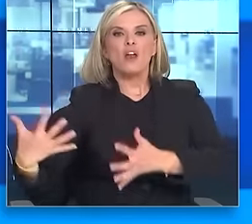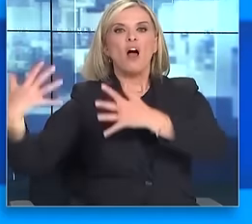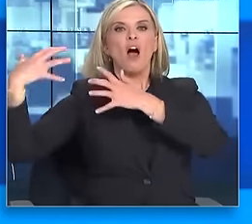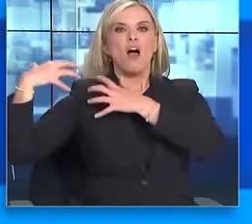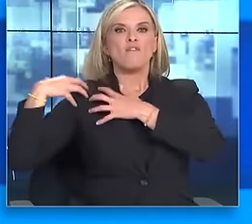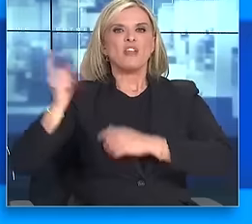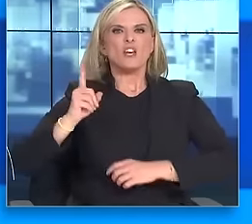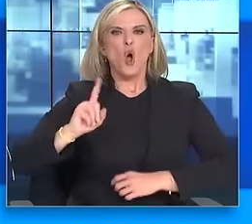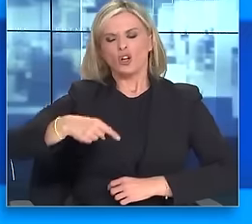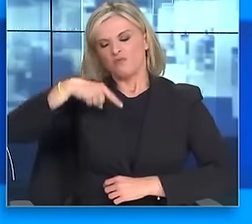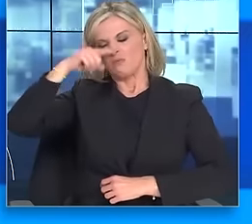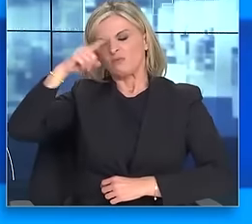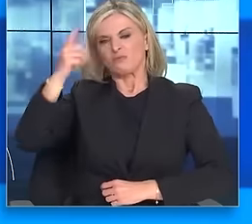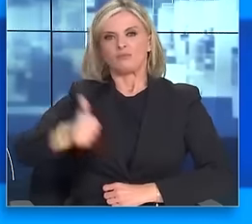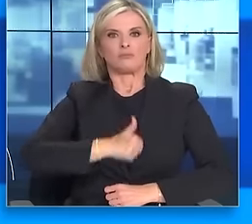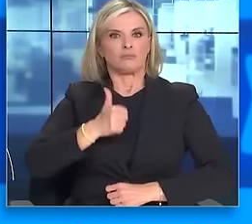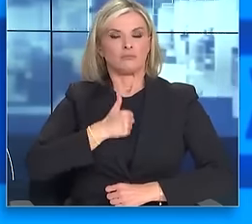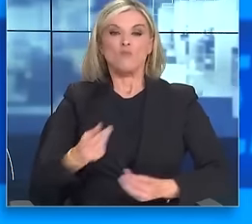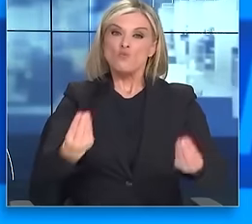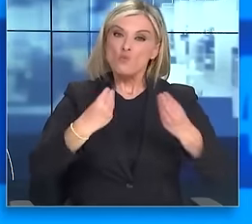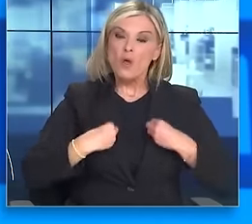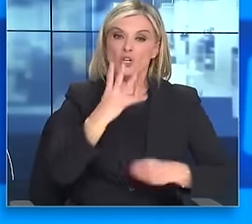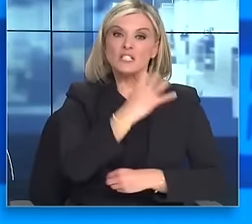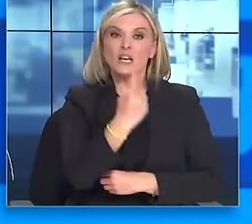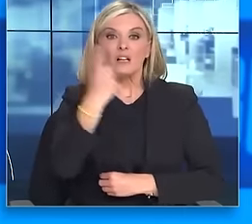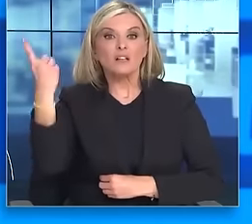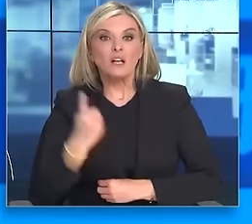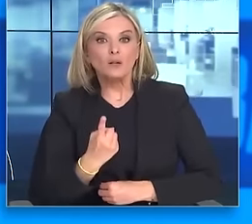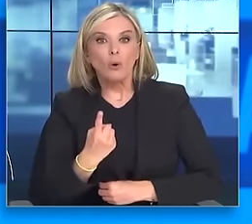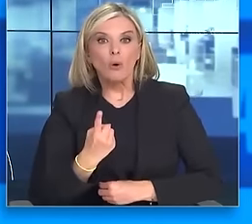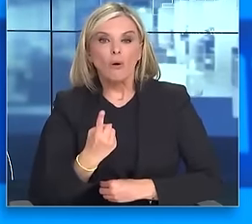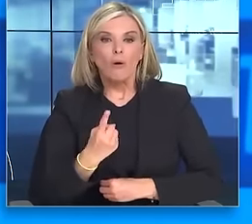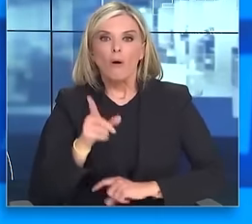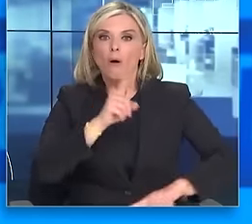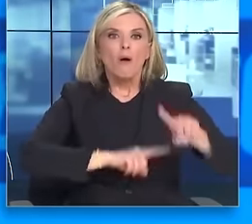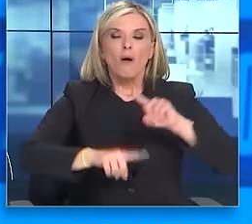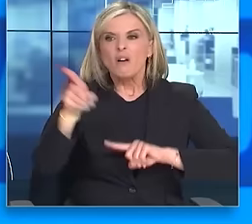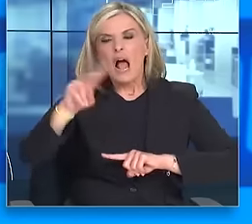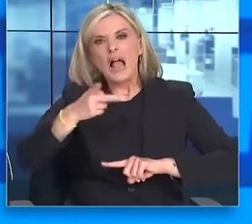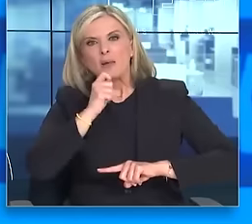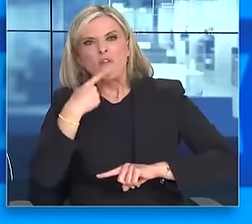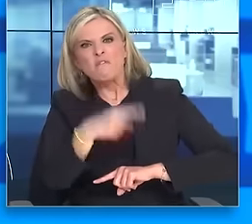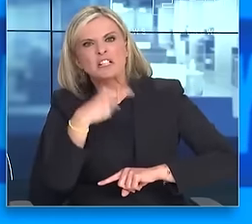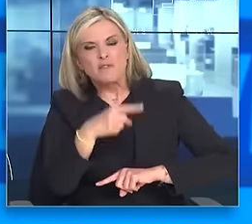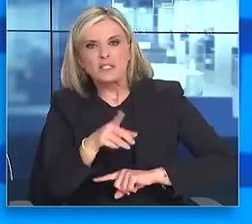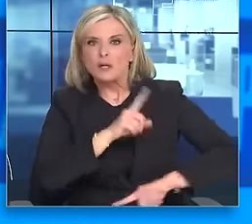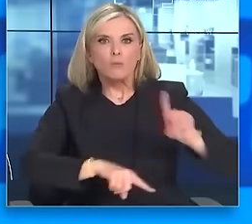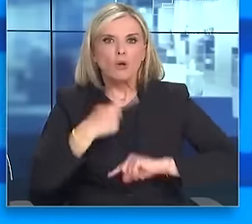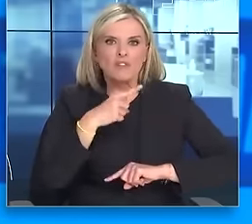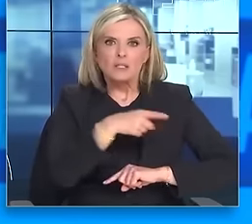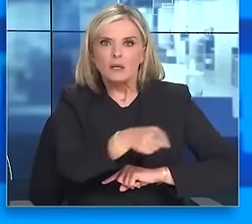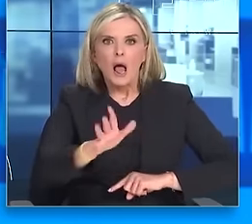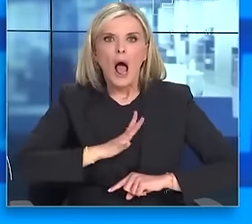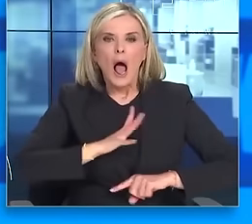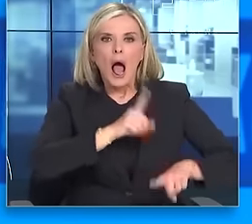κάτι, όταν κάνει και αντιπολίτευση να φέρει στο 41%, τον ελληνικό λαό προσβάλλει τελικά. Οι πολίτες μας έδωσαν το 41%, δεν πήγαμε να το πάρουμε εμείς. Και